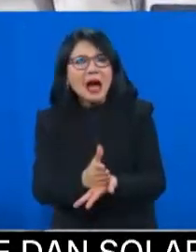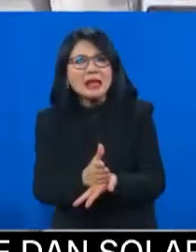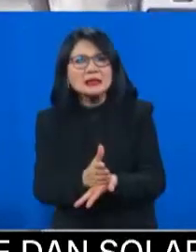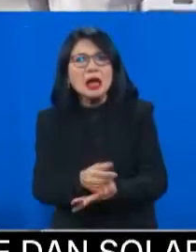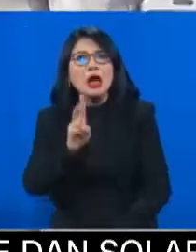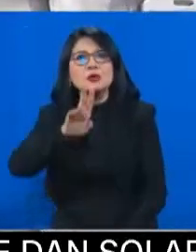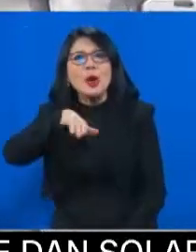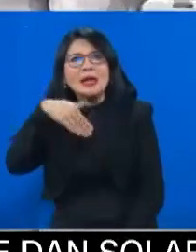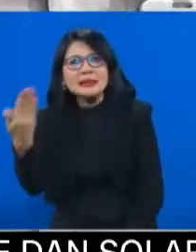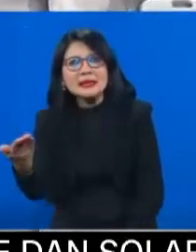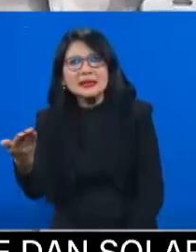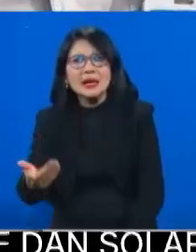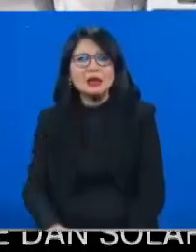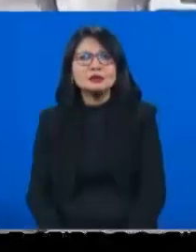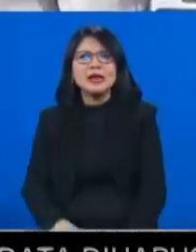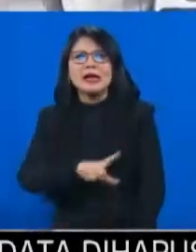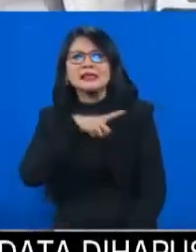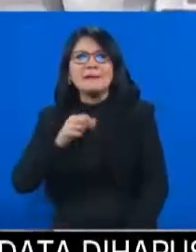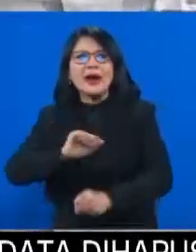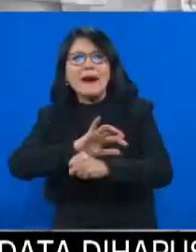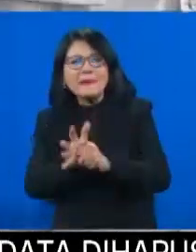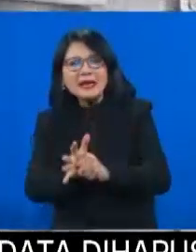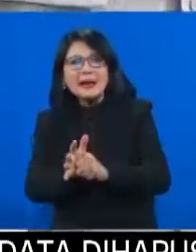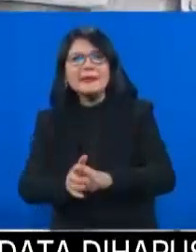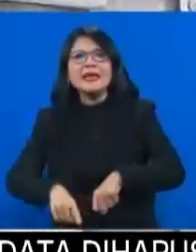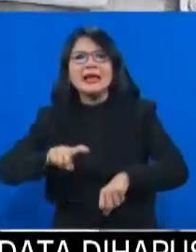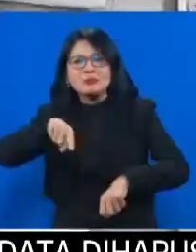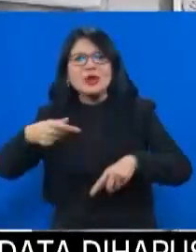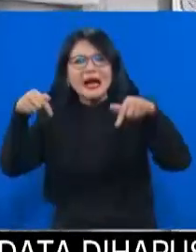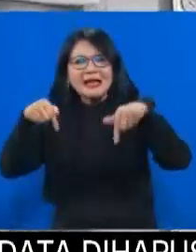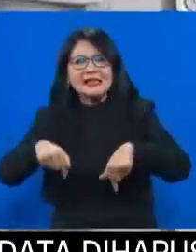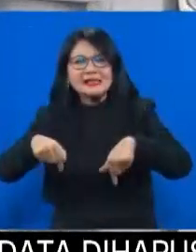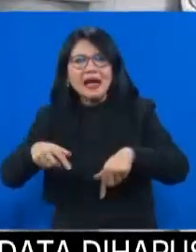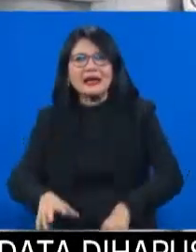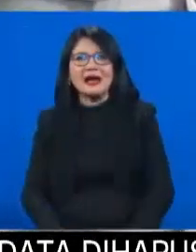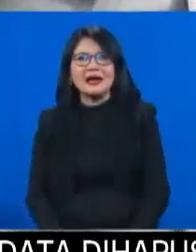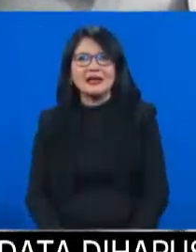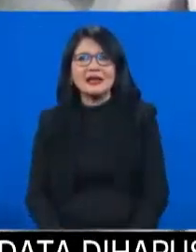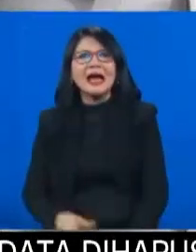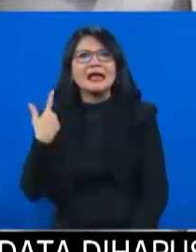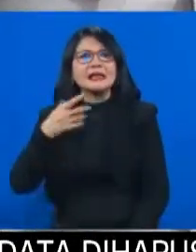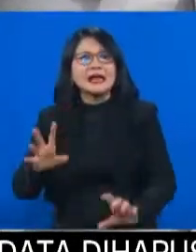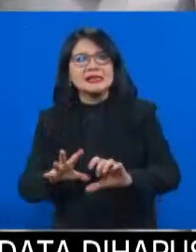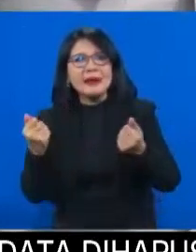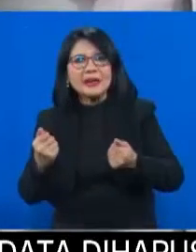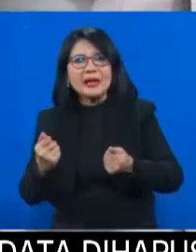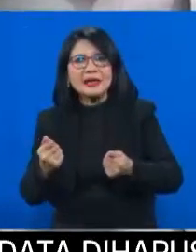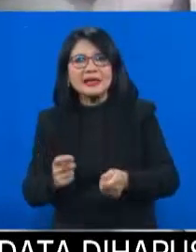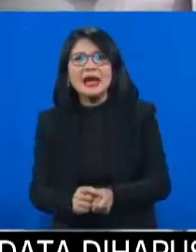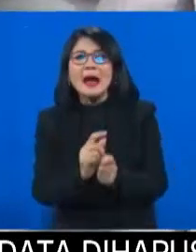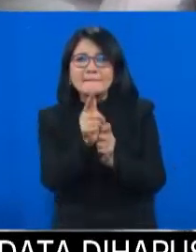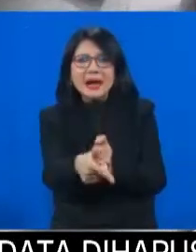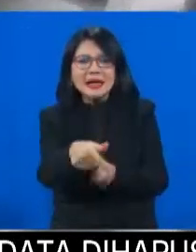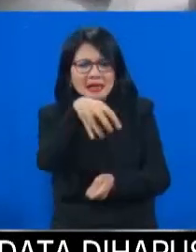2 tahun selama pandemi, ya kita mulai lagi di tahun ini. Di samling langsung, kan ada samling itu, kita sediakan samling, jadi mereka membayar silakan bayar di